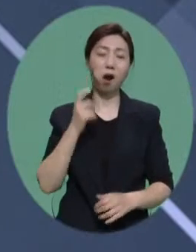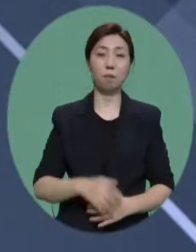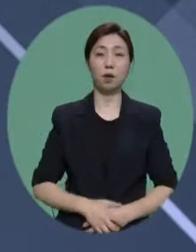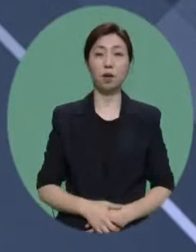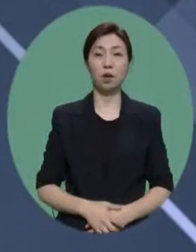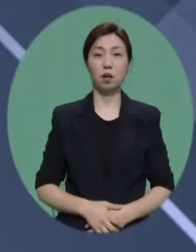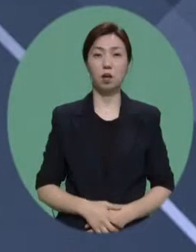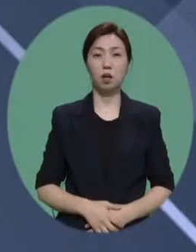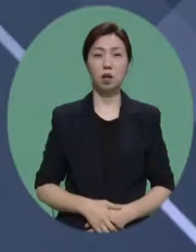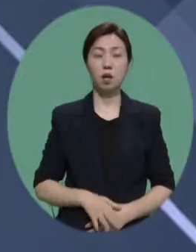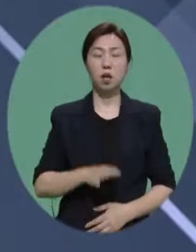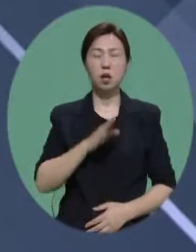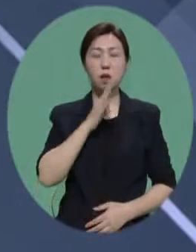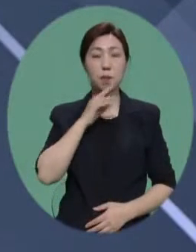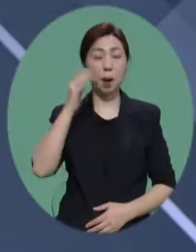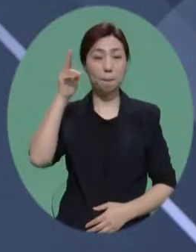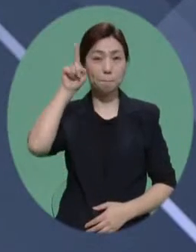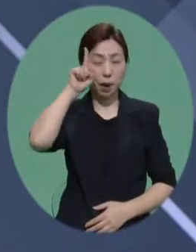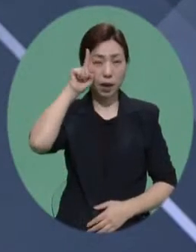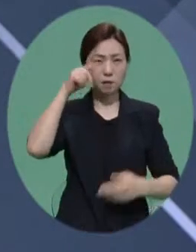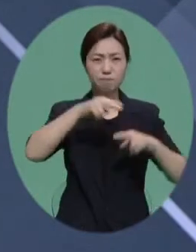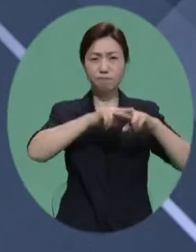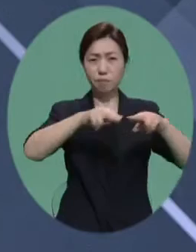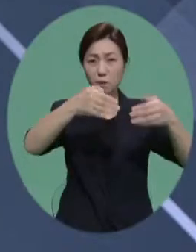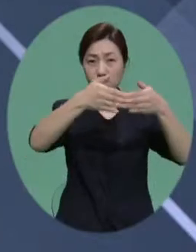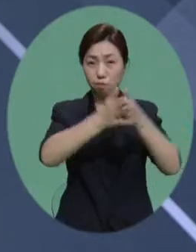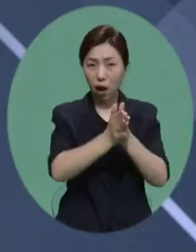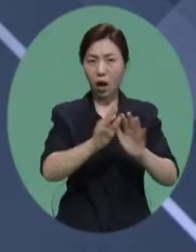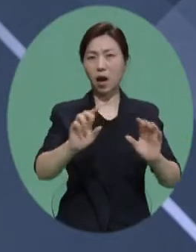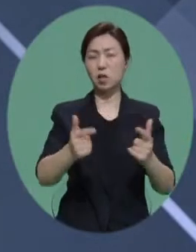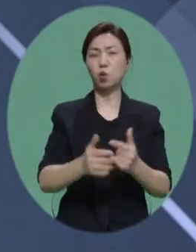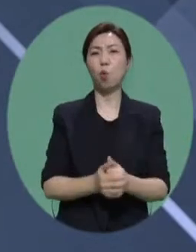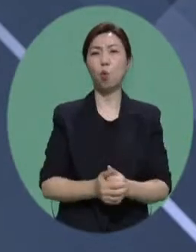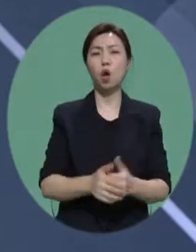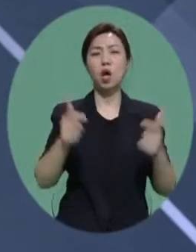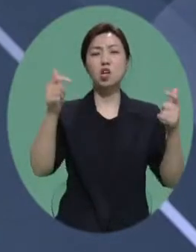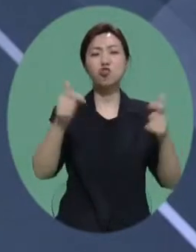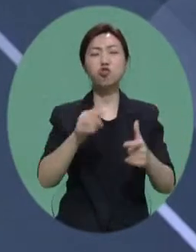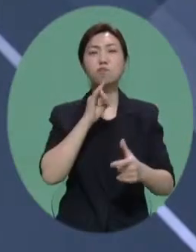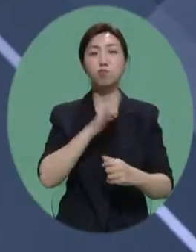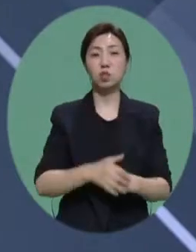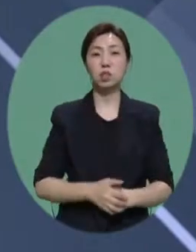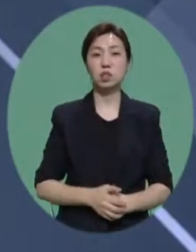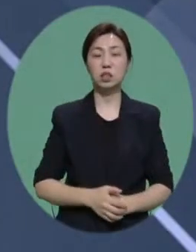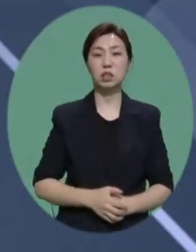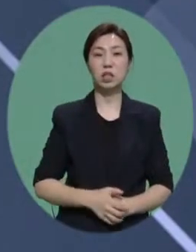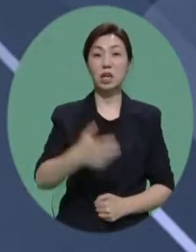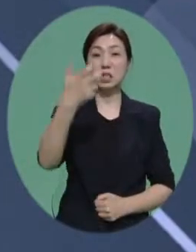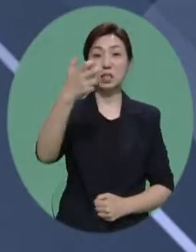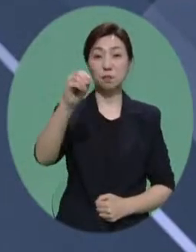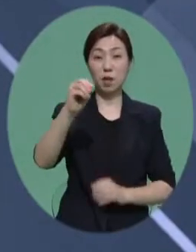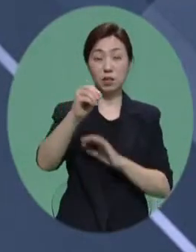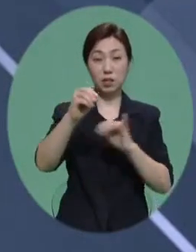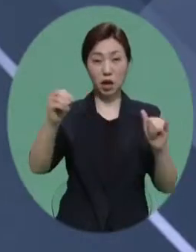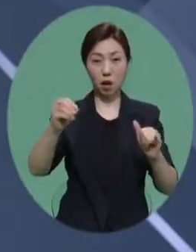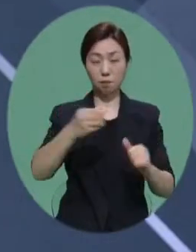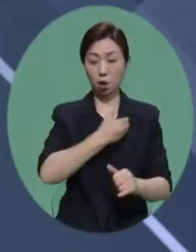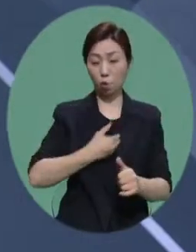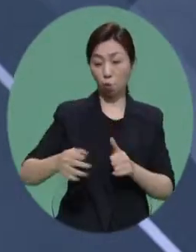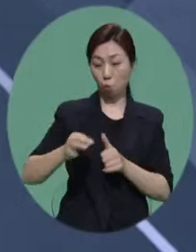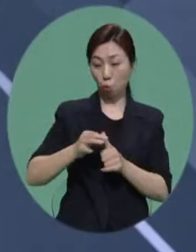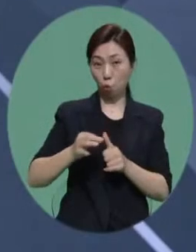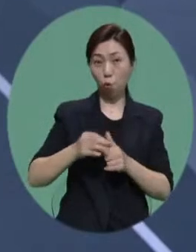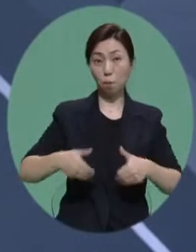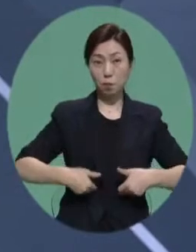폐지를 한 것이 아니라 완화를 한 겁니다 그래서 전체 1 70만 명 정도 대장 있었는데 완화 로